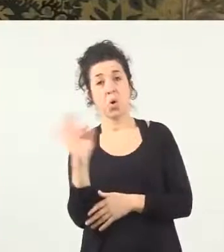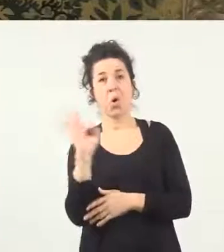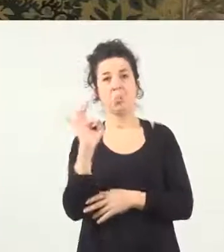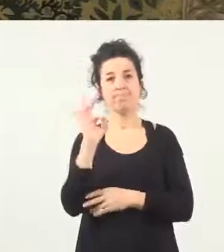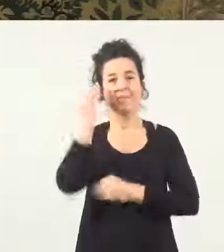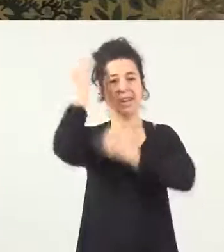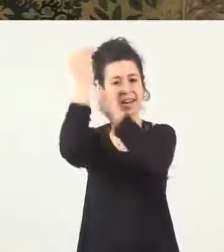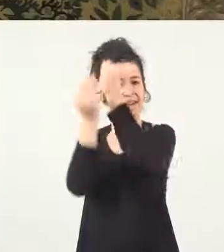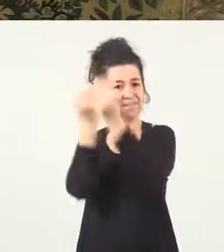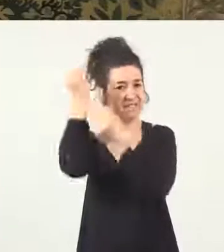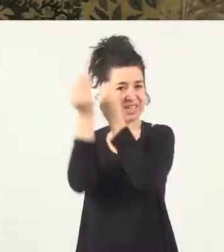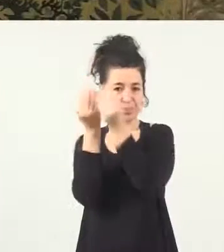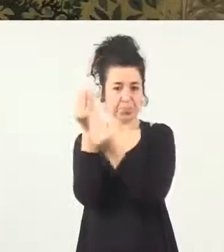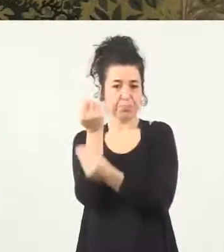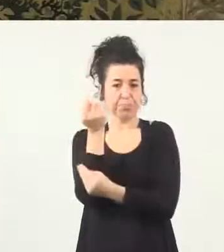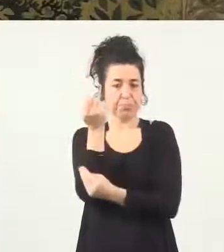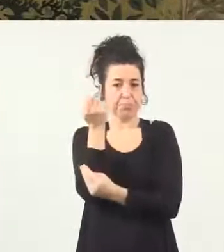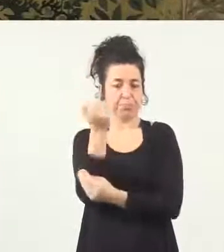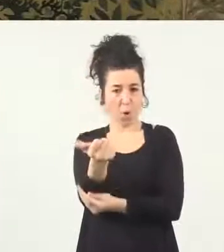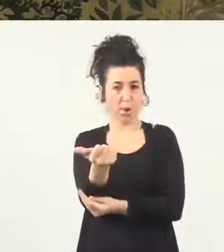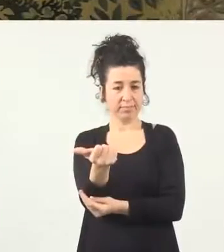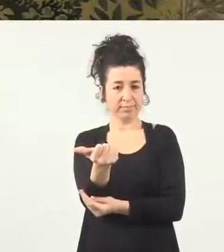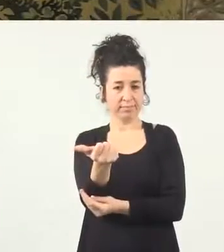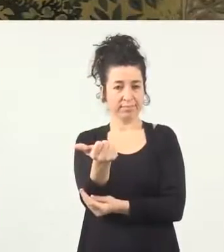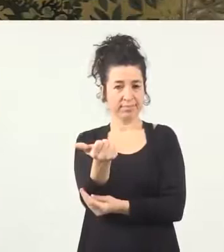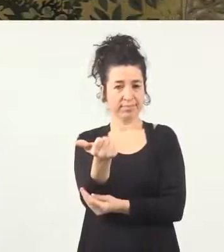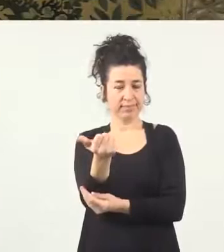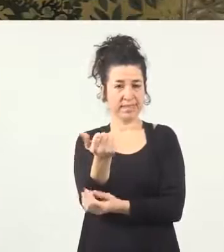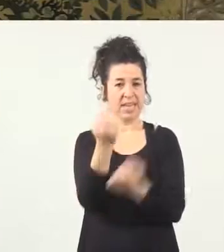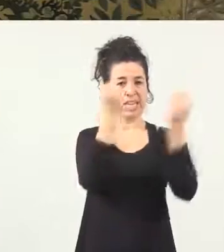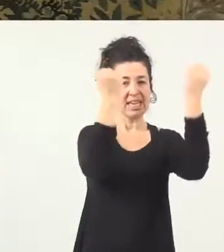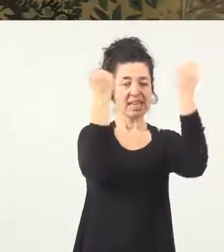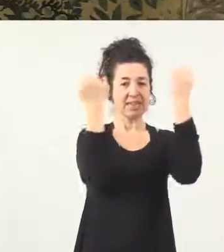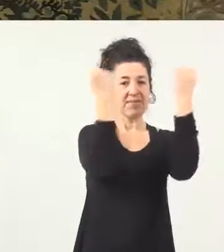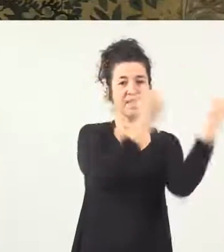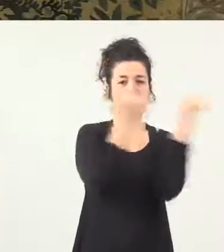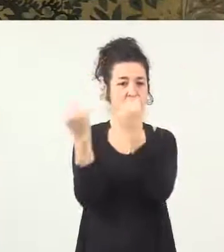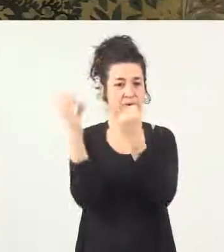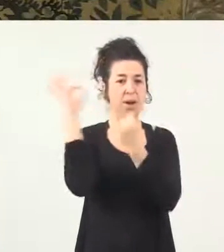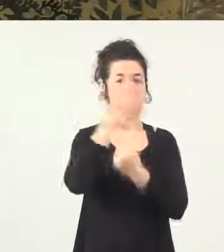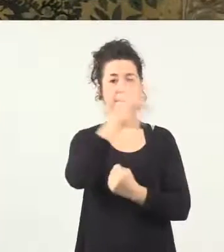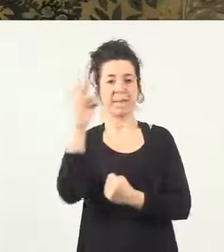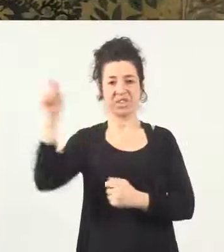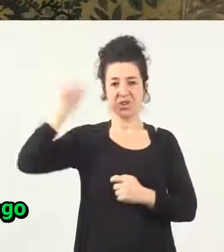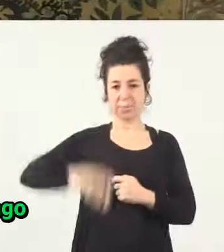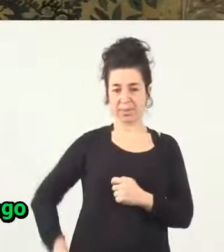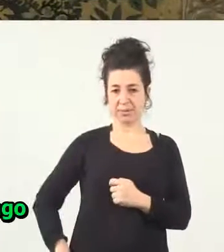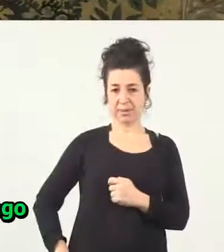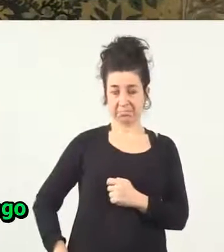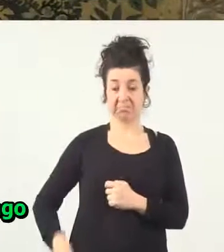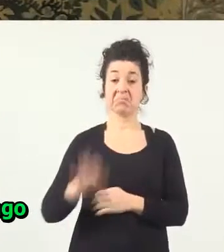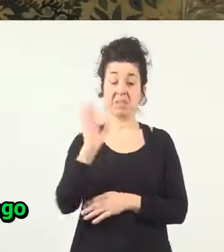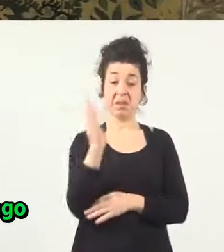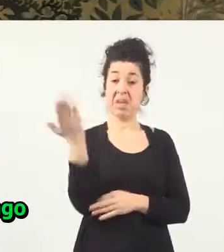ausnarketa gehiegi ez gaudela egiten da instituzionalizazioa eta profesionalizazioaren, ezta? Osea, lehen esaten nuen, eta gehia da, gero eta